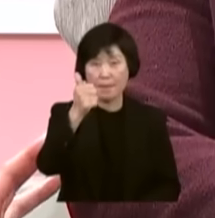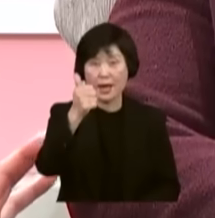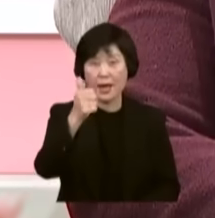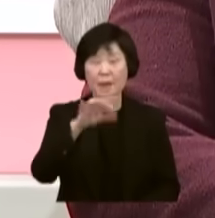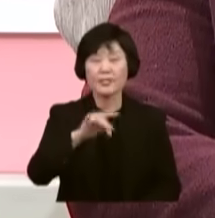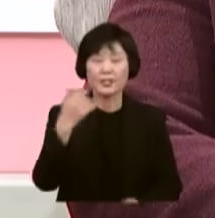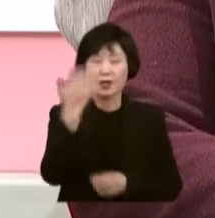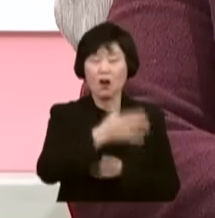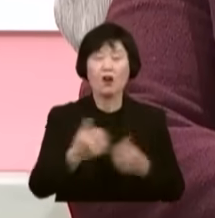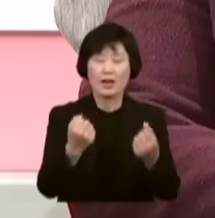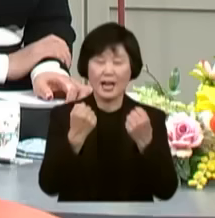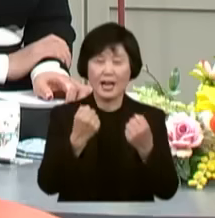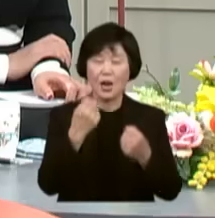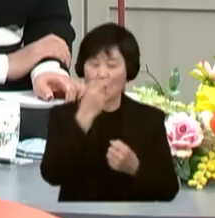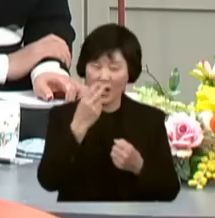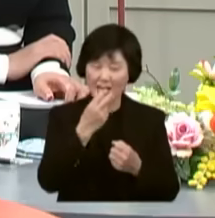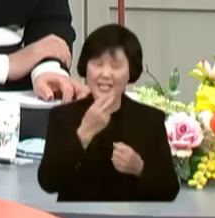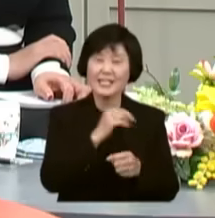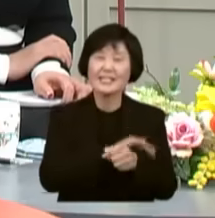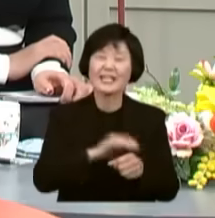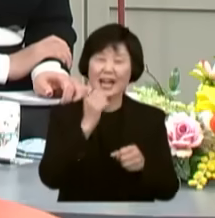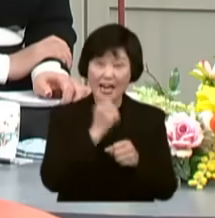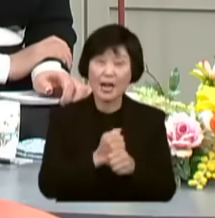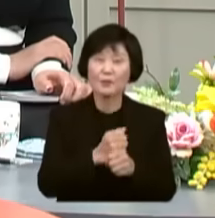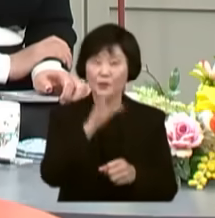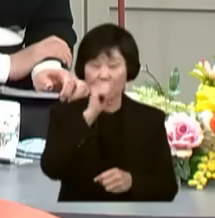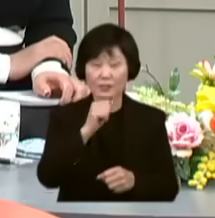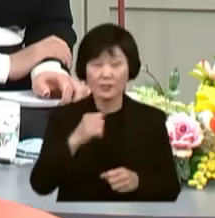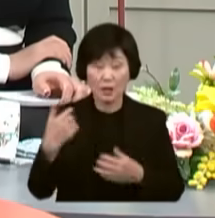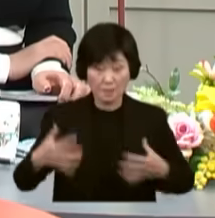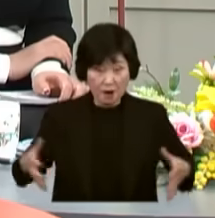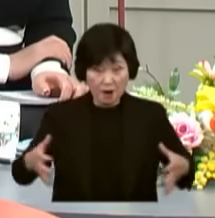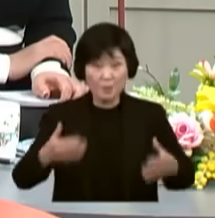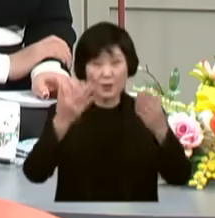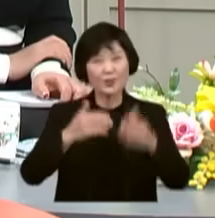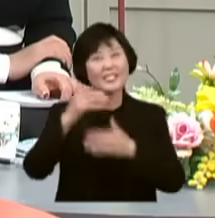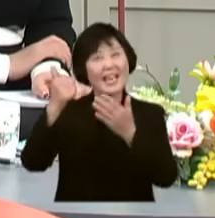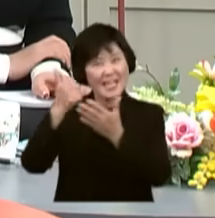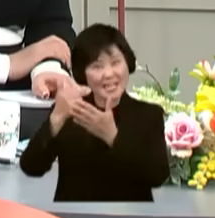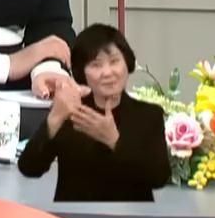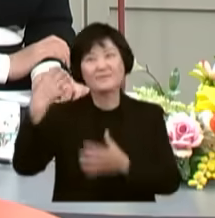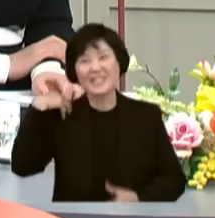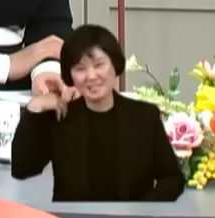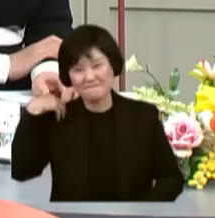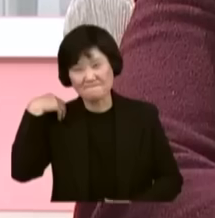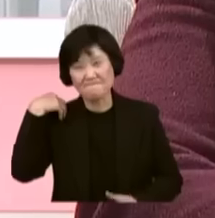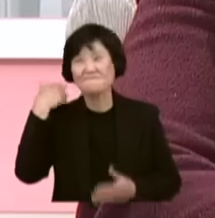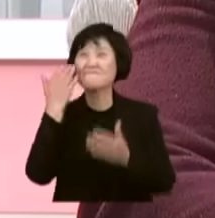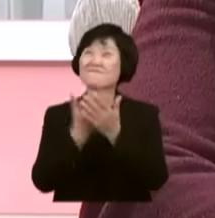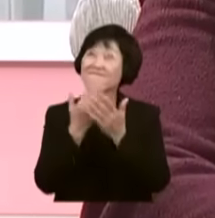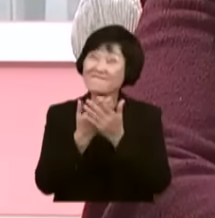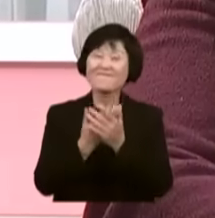주셨으면 좋겠어요. 네. 그거요? 또 배우자 기도. 배우자 기도, 네. 그것도 공개하세요. 배우자 기도도